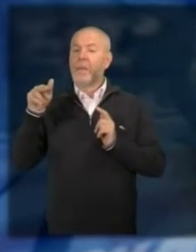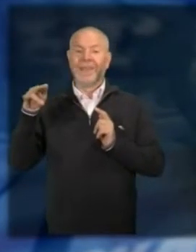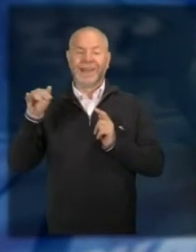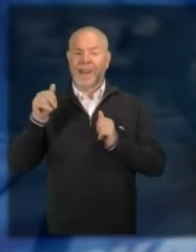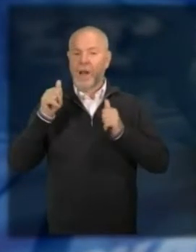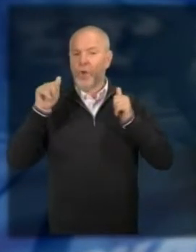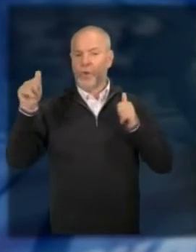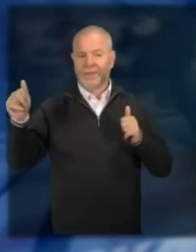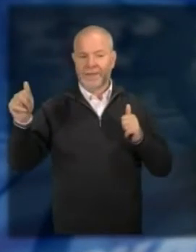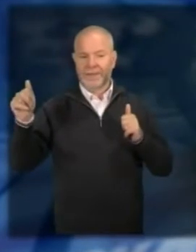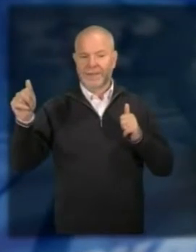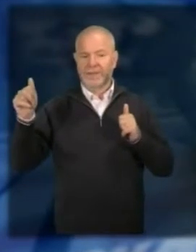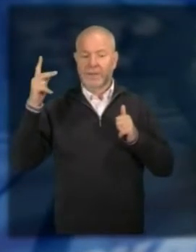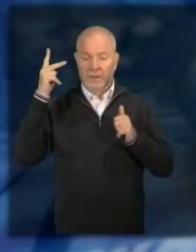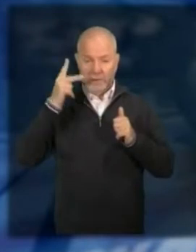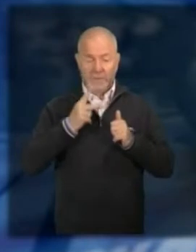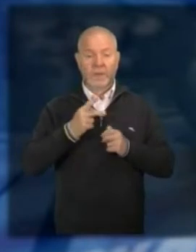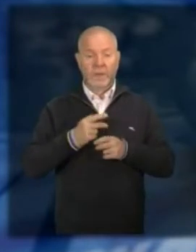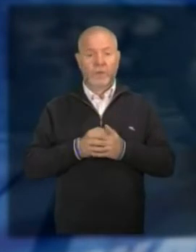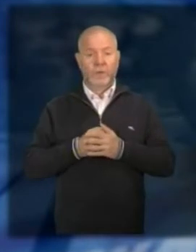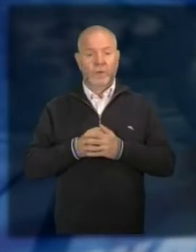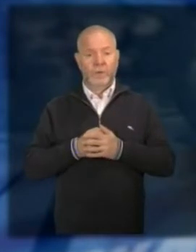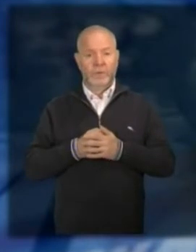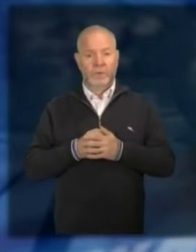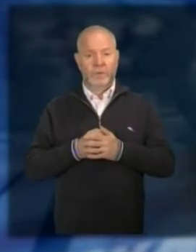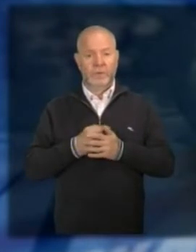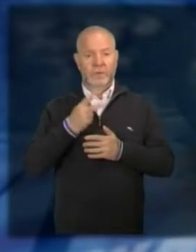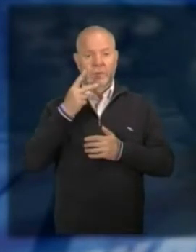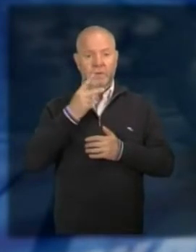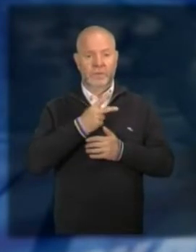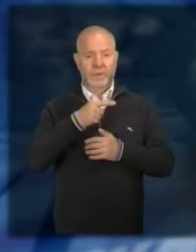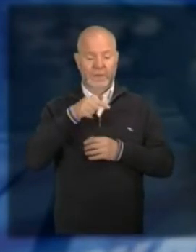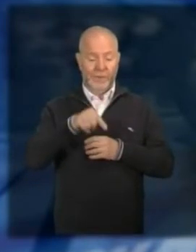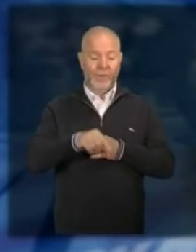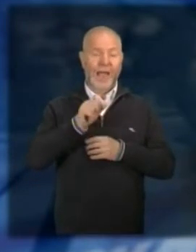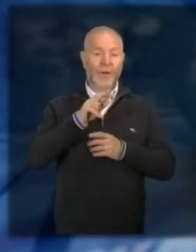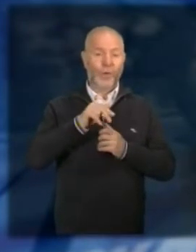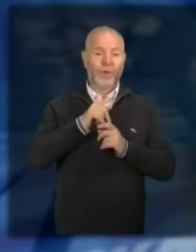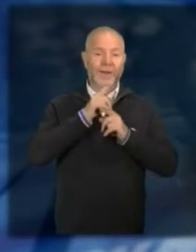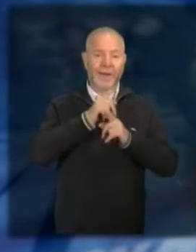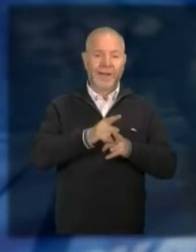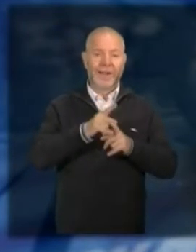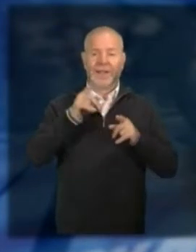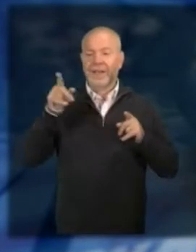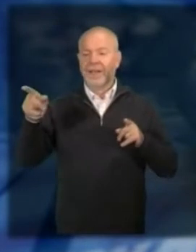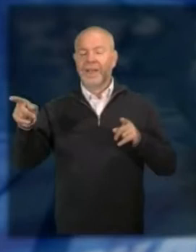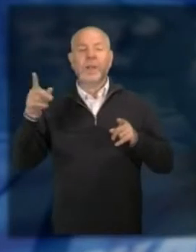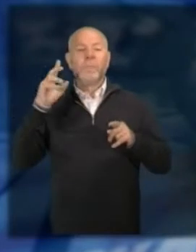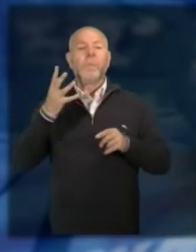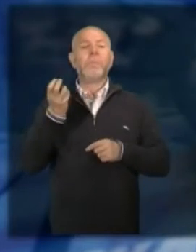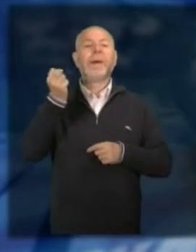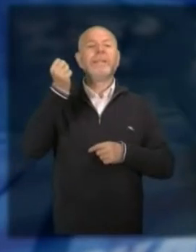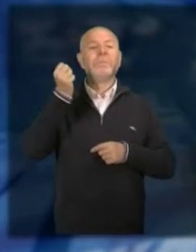siti patrimonio dell'UNESCO, Aruna per i siti paleofitticoli e Palmira perché